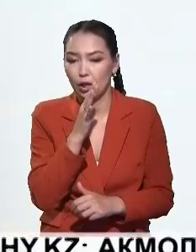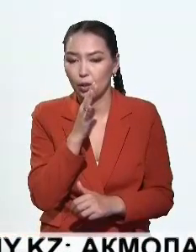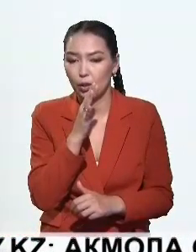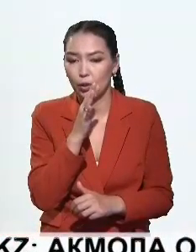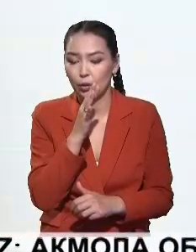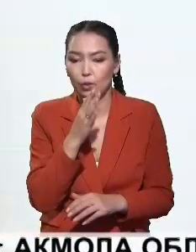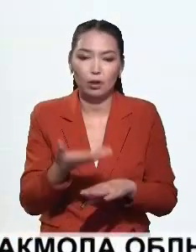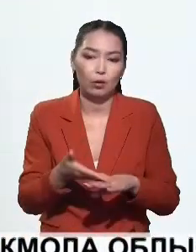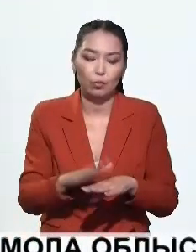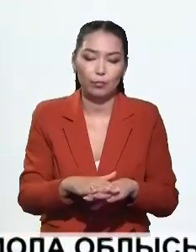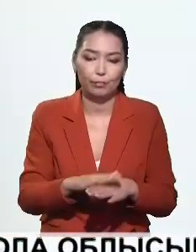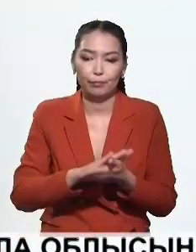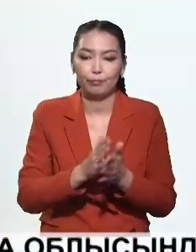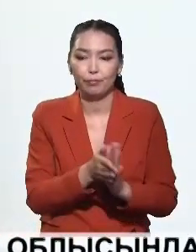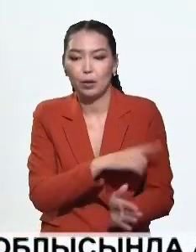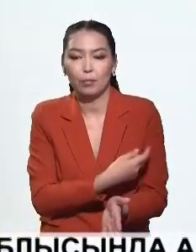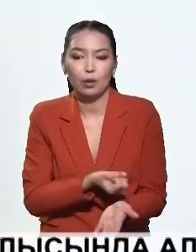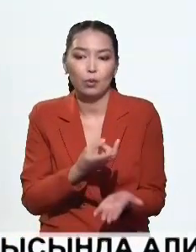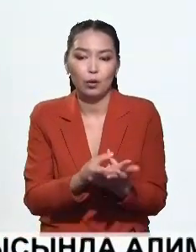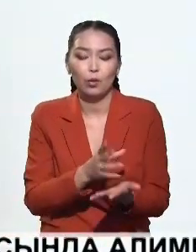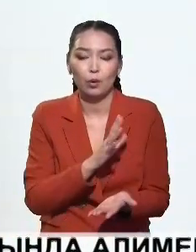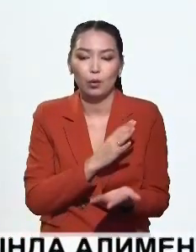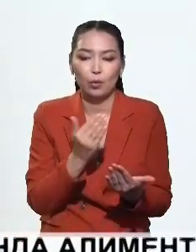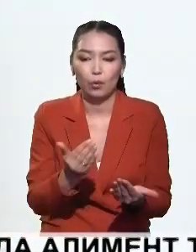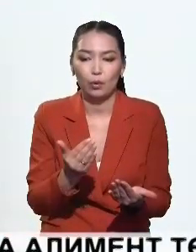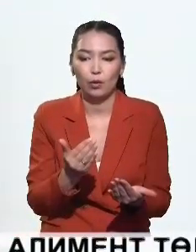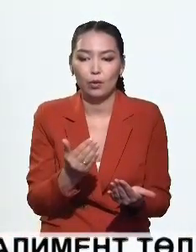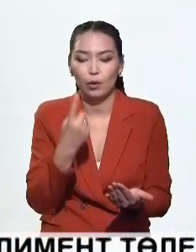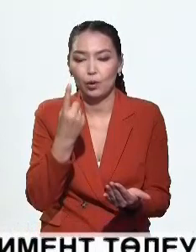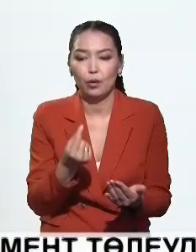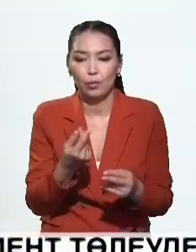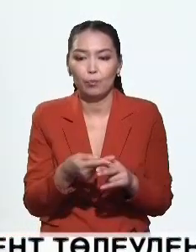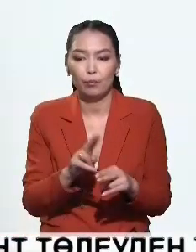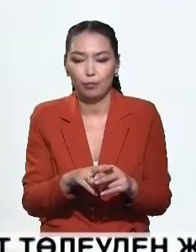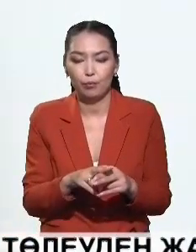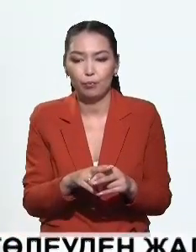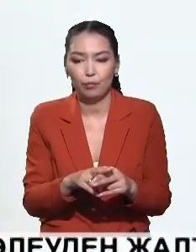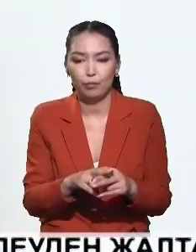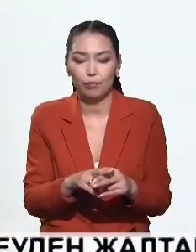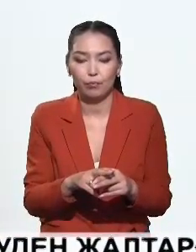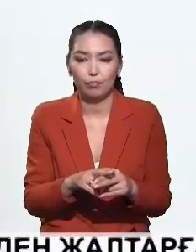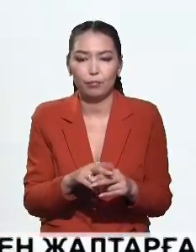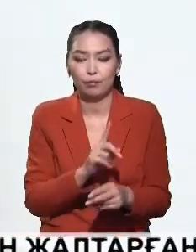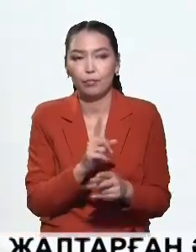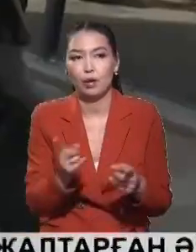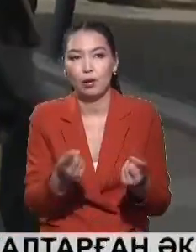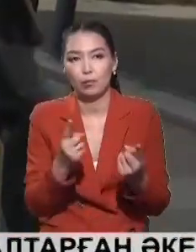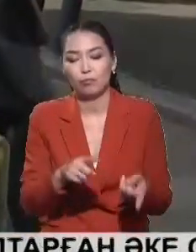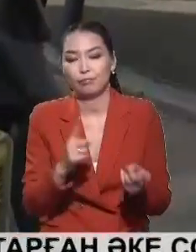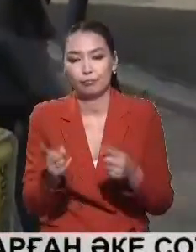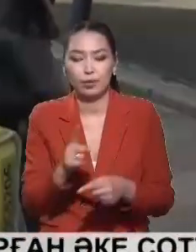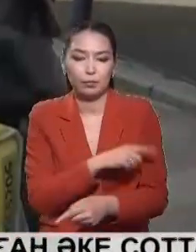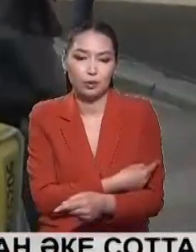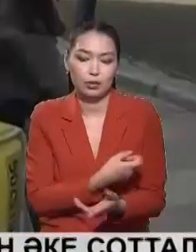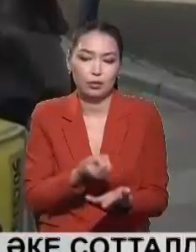онша ауыр жағдаймен түсті. Оны бір күн бізде ұстап, сосын детский областной ауруханаға жіберілді. Айта